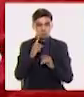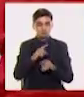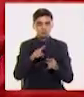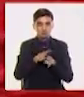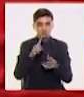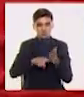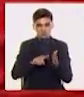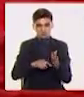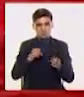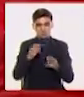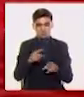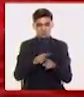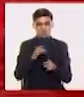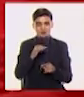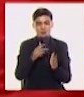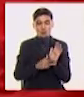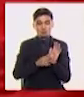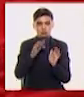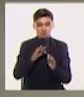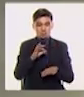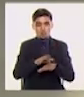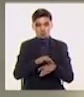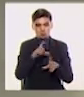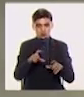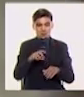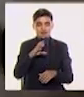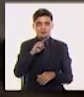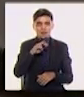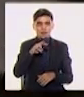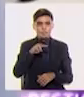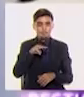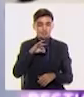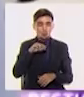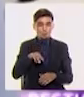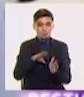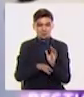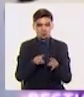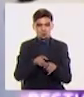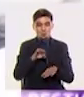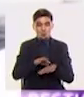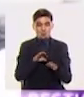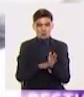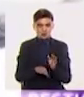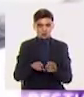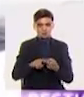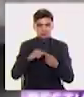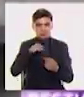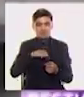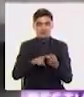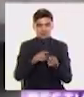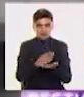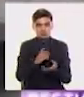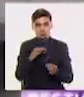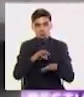елде осы дертті жұқтырғандардың 80%-ында ауру белгілері симптомсыз өтуде. Оларды бақылауға алу тактикасы қайта қаралып жатыр екен.